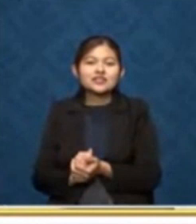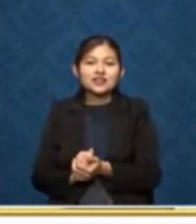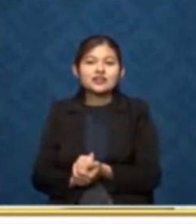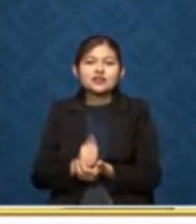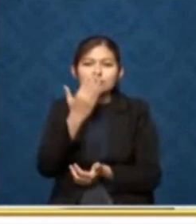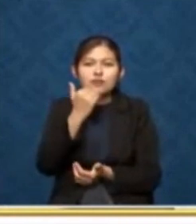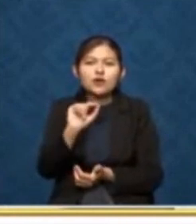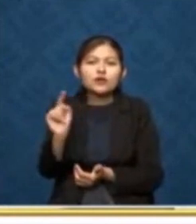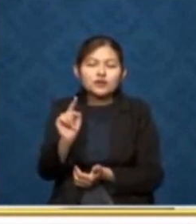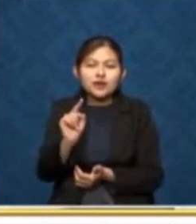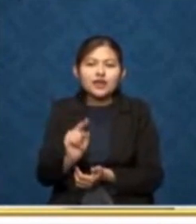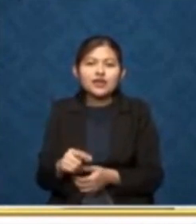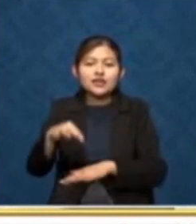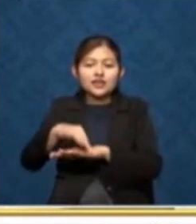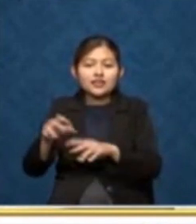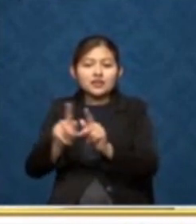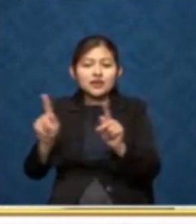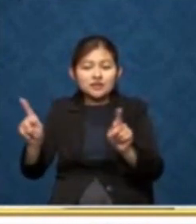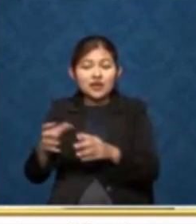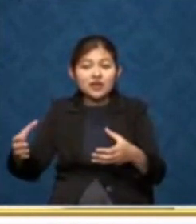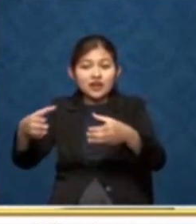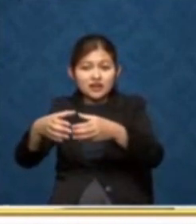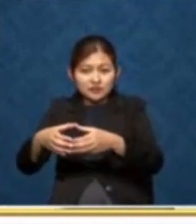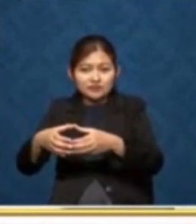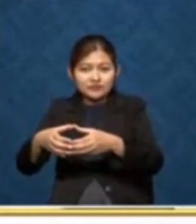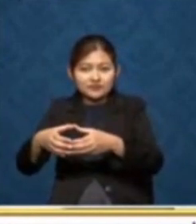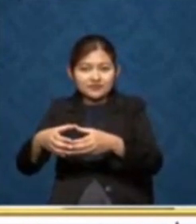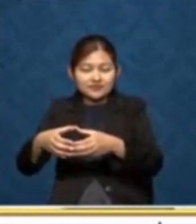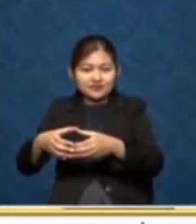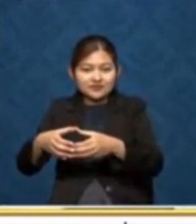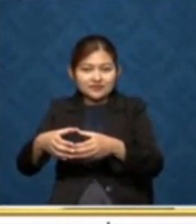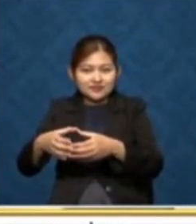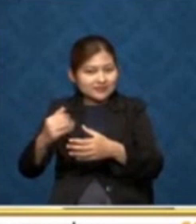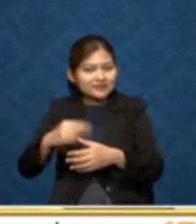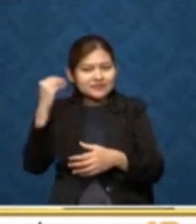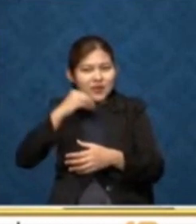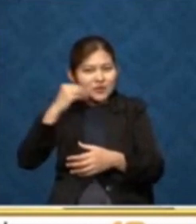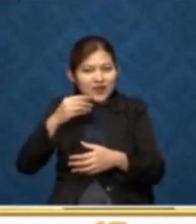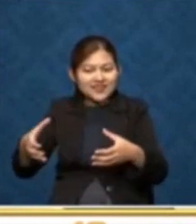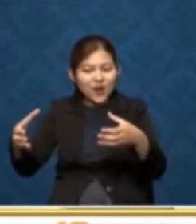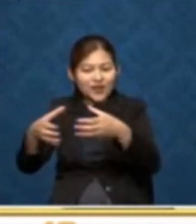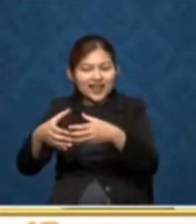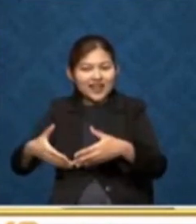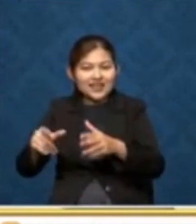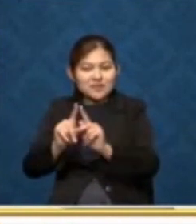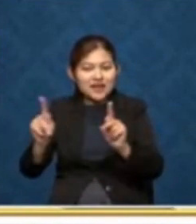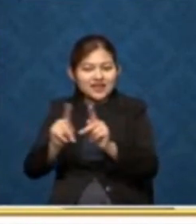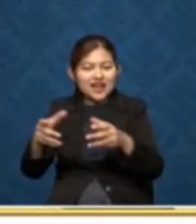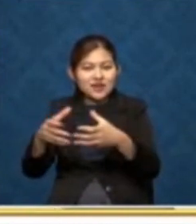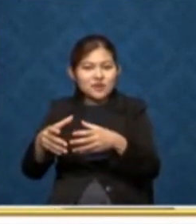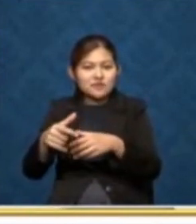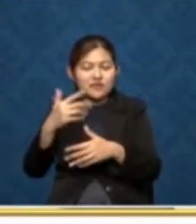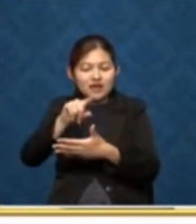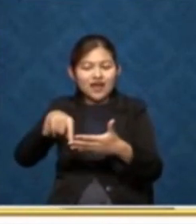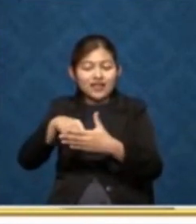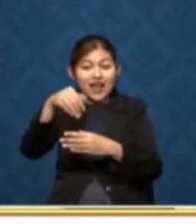บนี้มีเกิดขึ้นทุกสมัยมีเกิดขึ้นทุกยุคที่มีการเลือกตั้งเราตั้งคณะกรรมการวิสามัญ